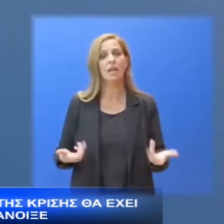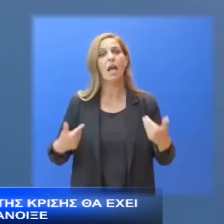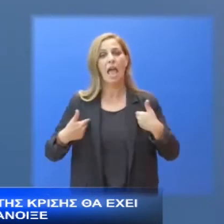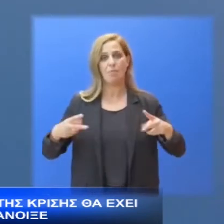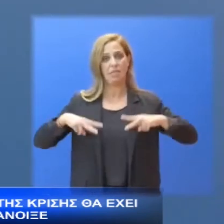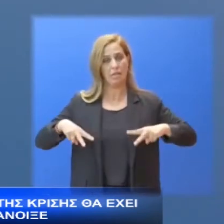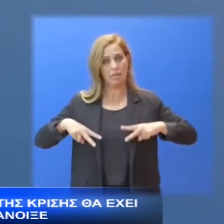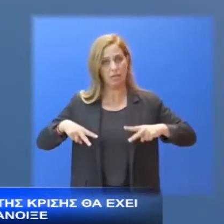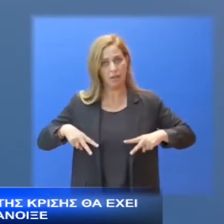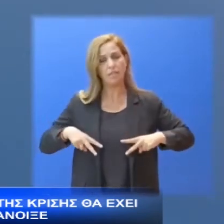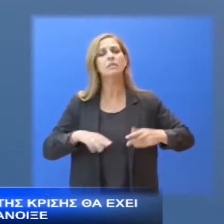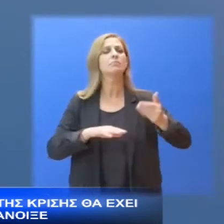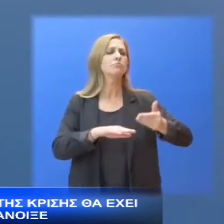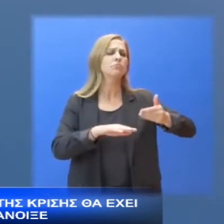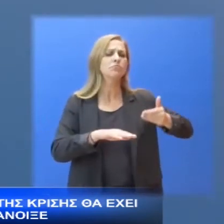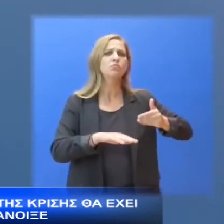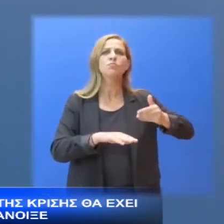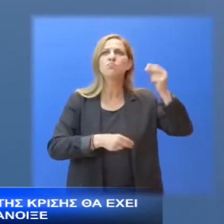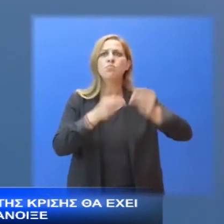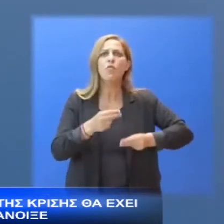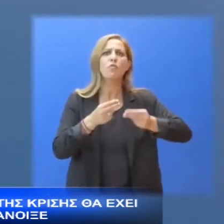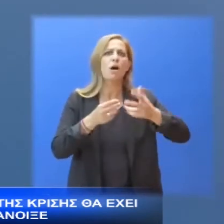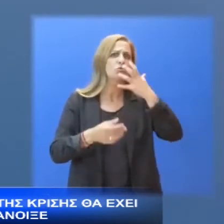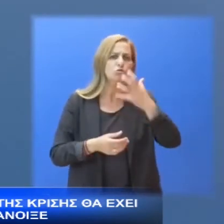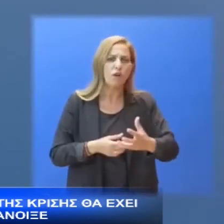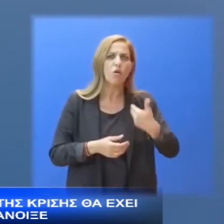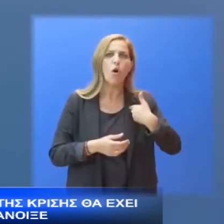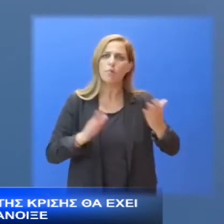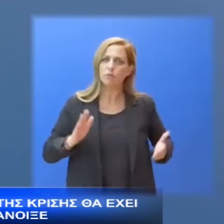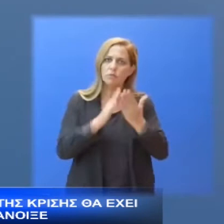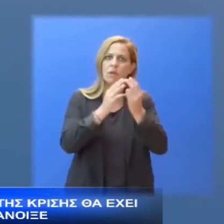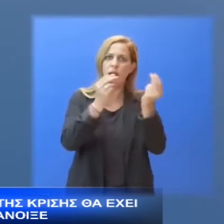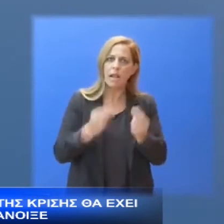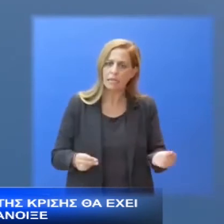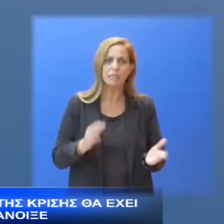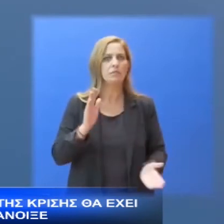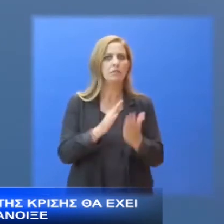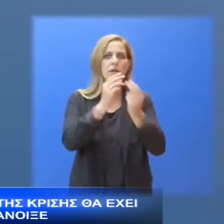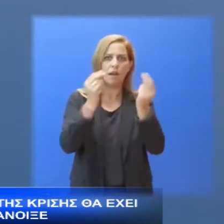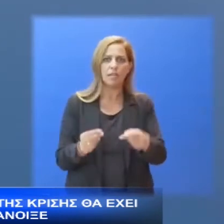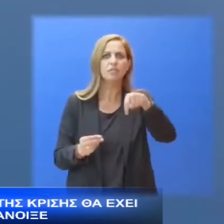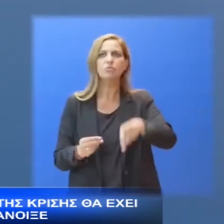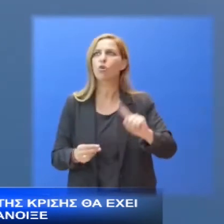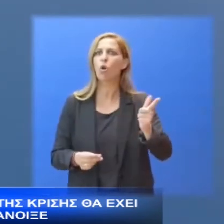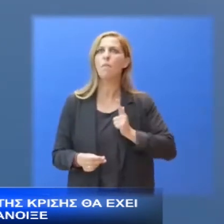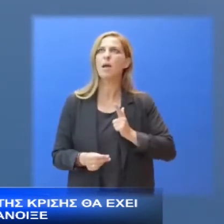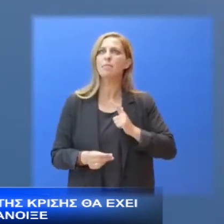σειρά από κρίσιμα μέτωπα στο παρελθόν είχαν και έχουν δημιουργήσει πολύ υψηλές προσδοκίες και όλοι θα ευχόντουσαν